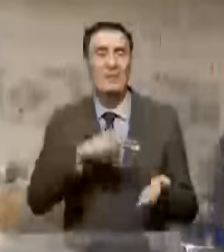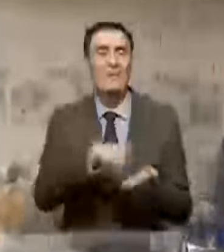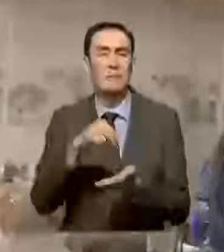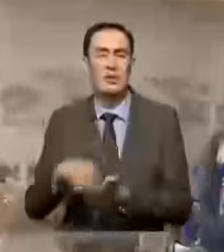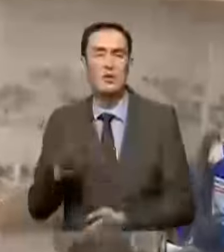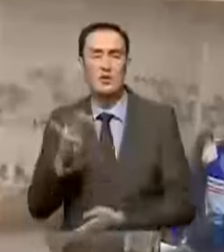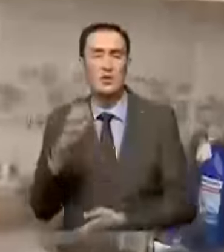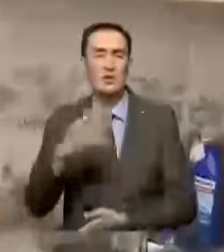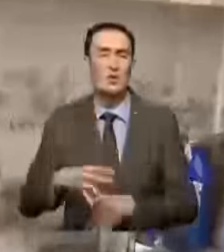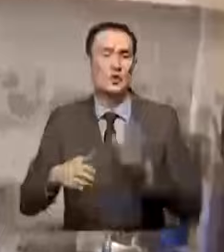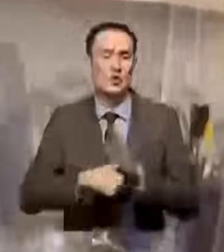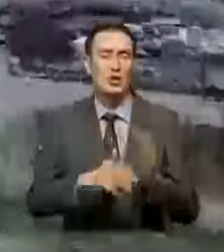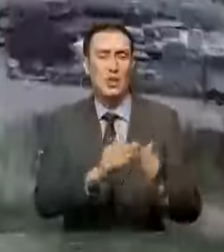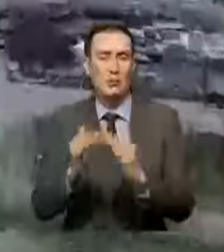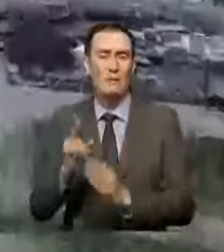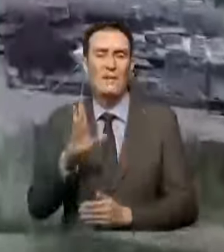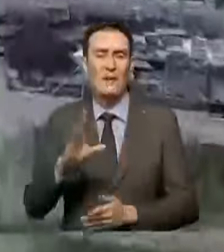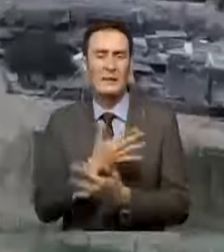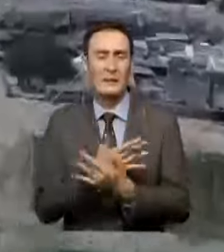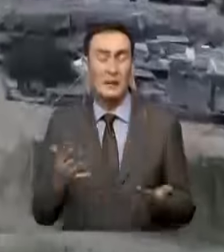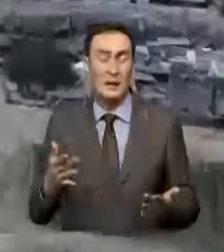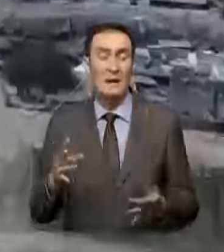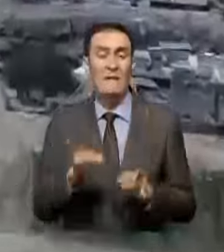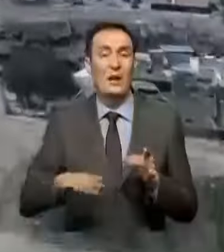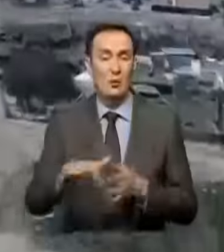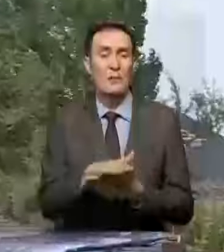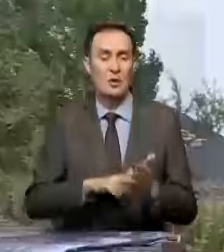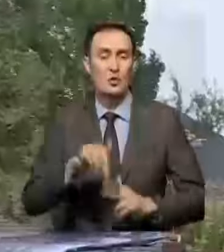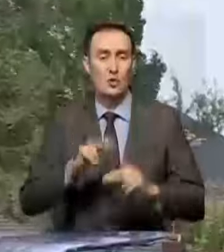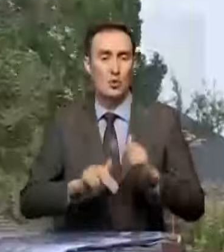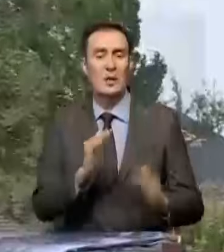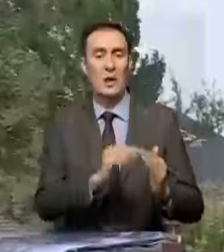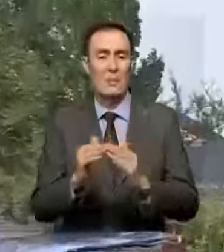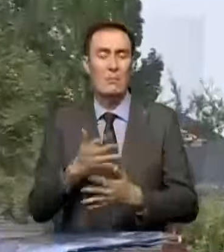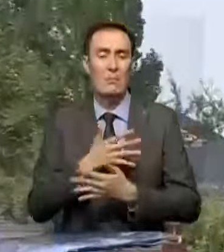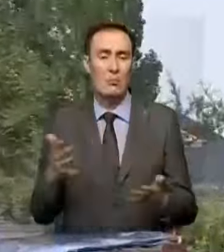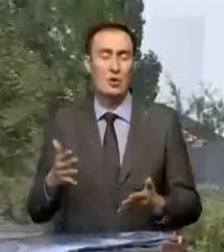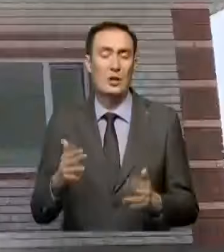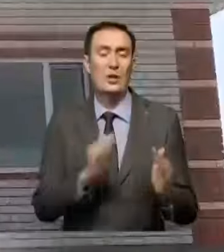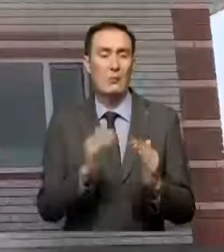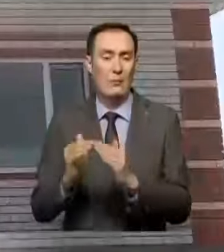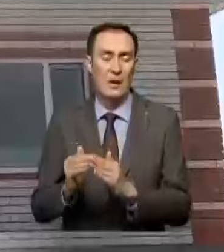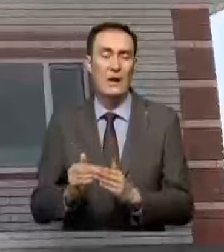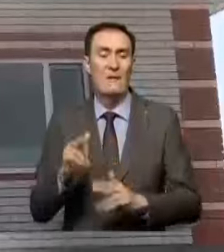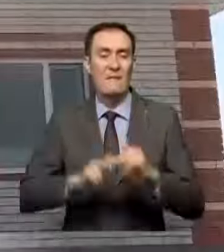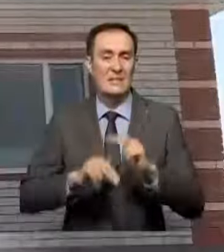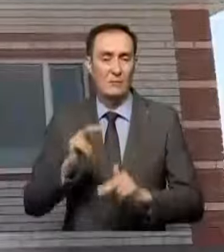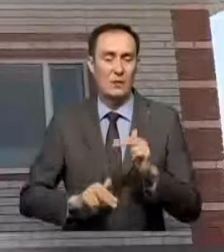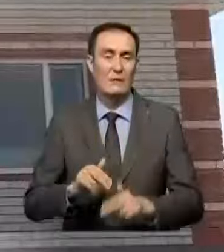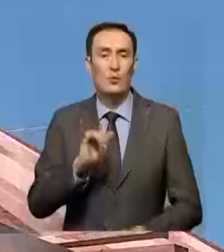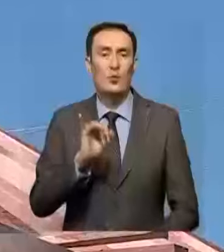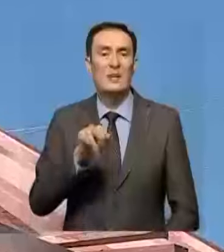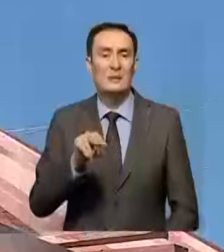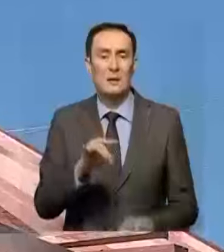приобрели 446 домов и квартир. В районах продолжают строить жилье. Больше всего жилых строений возводят в